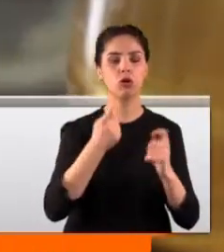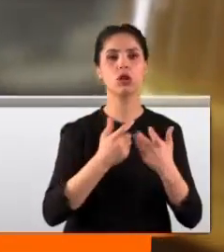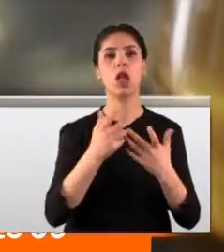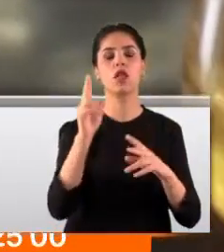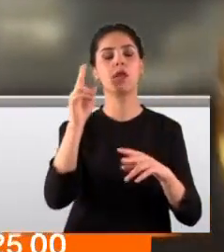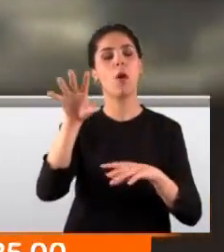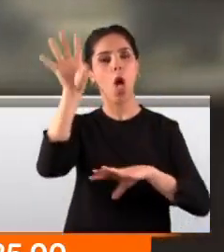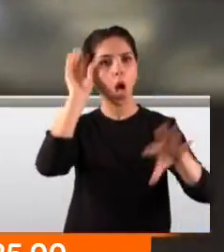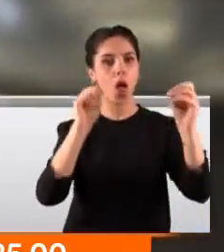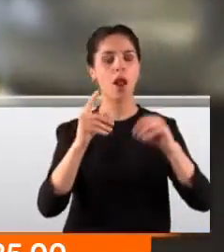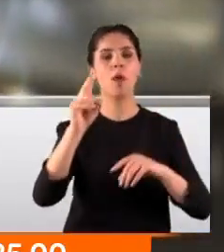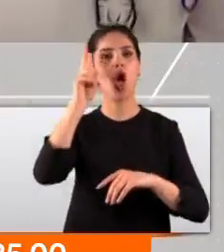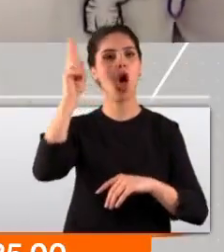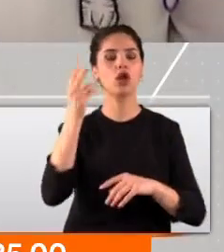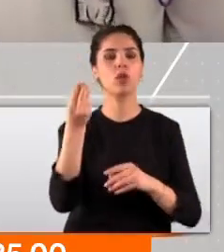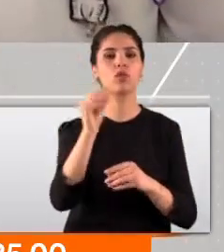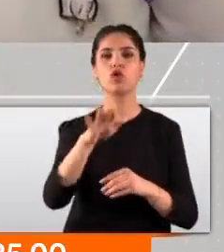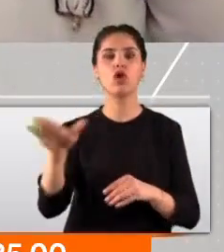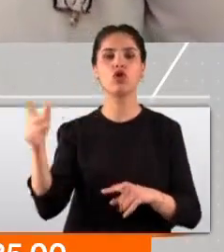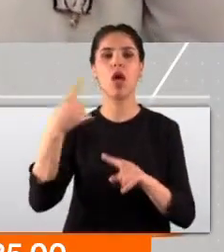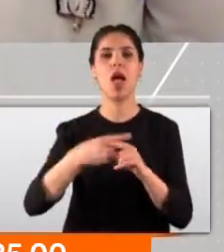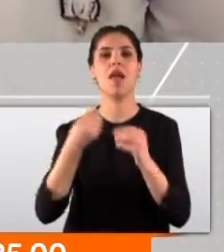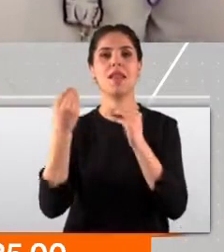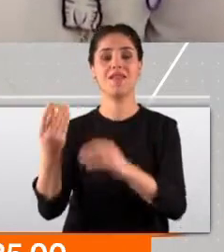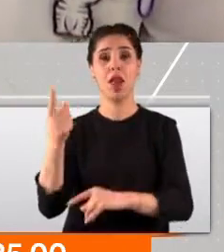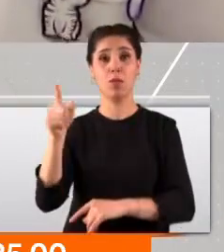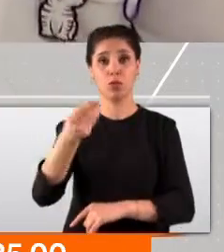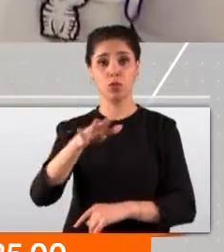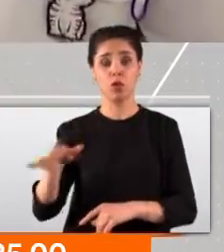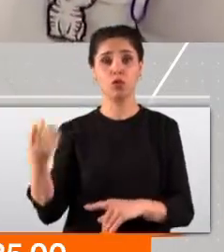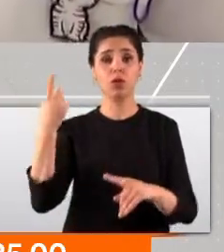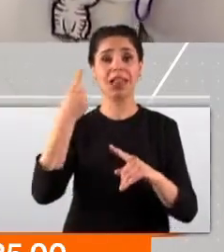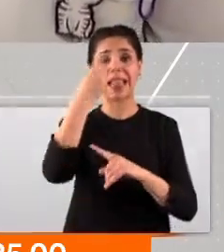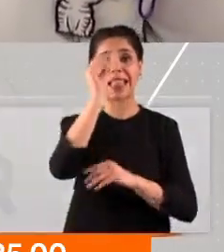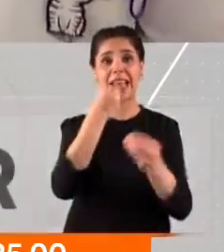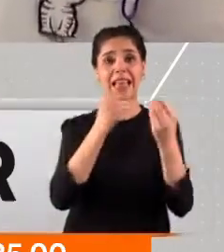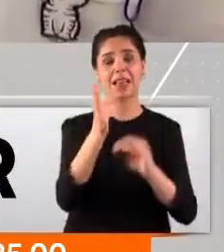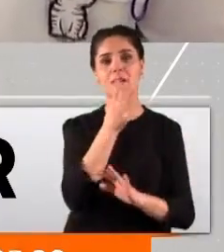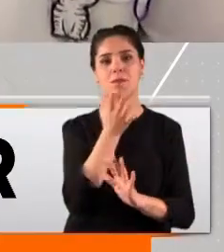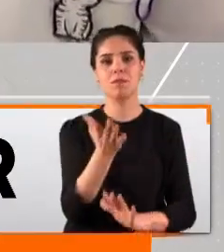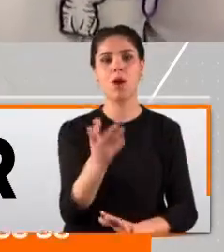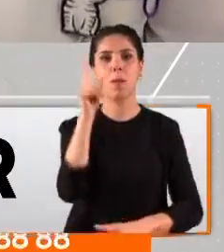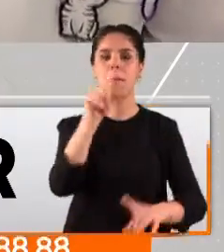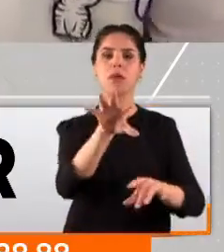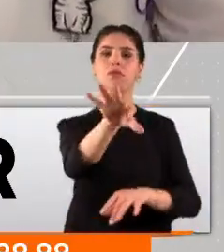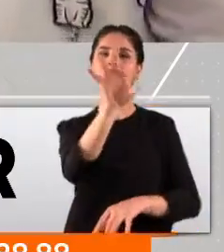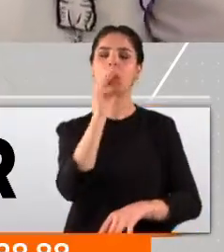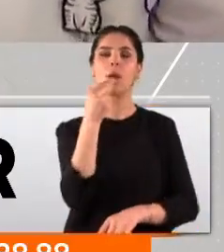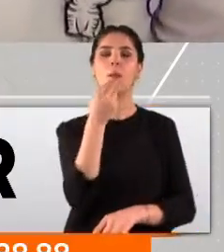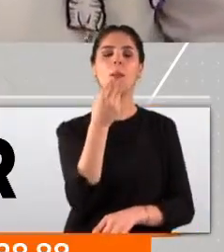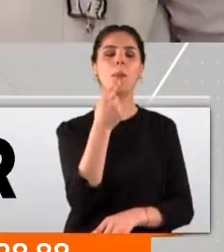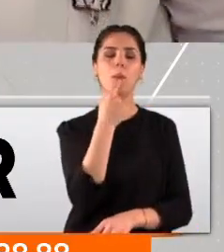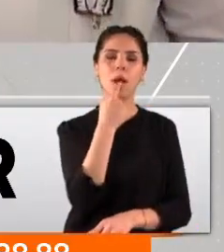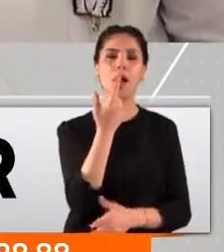otizmli çocukları olumlu etkiliyor. Otizmli çocukların tek tip beslenebildiklerini biliyoruz. Bazı şeyleri seçip örneğin makarna,